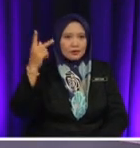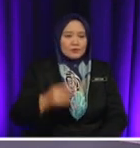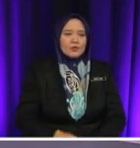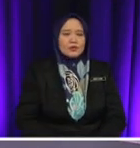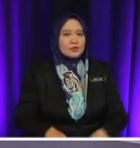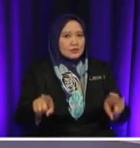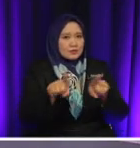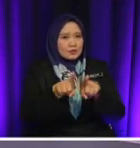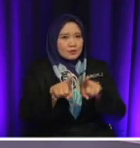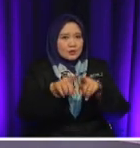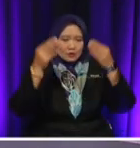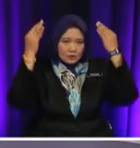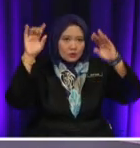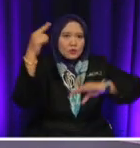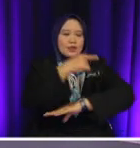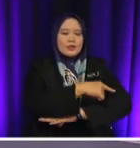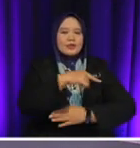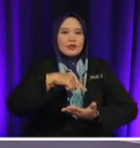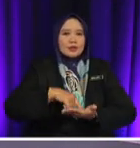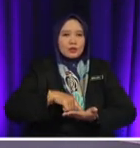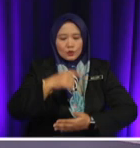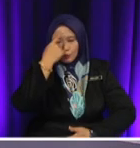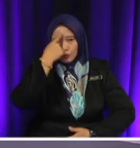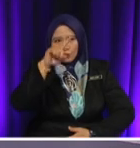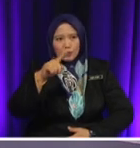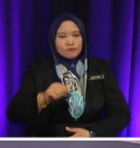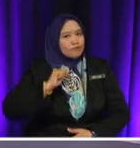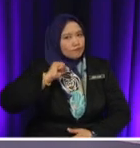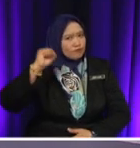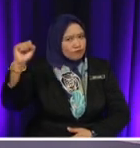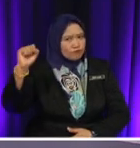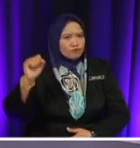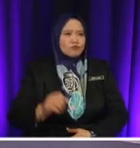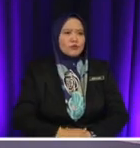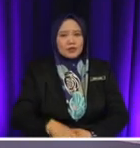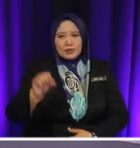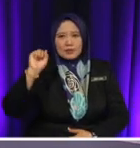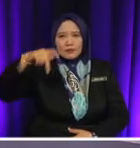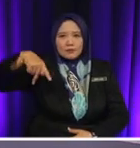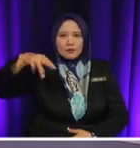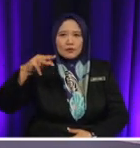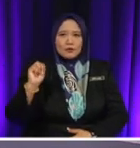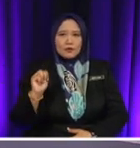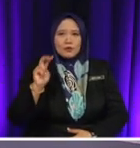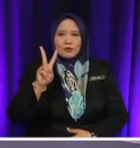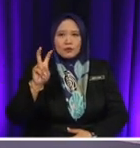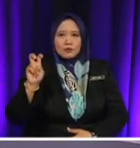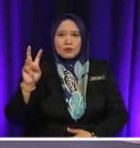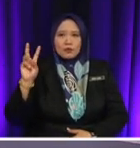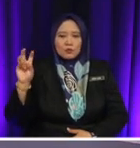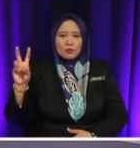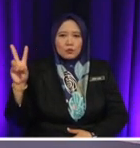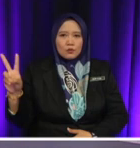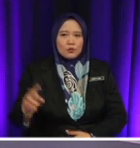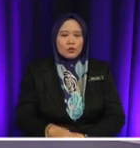bersama-sama Cikgu hari ini untuk er sukses SPM 2022 untuk pecutan ah mata pelajaran sains okey